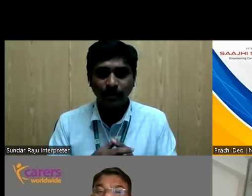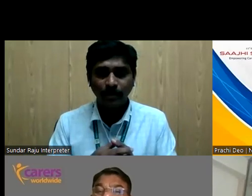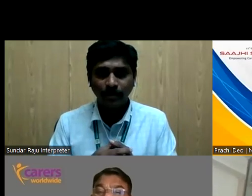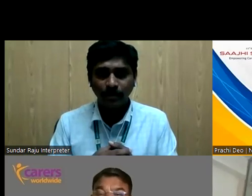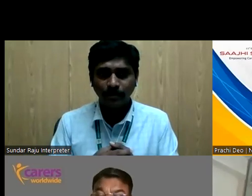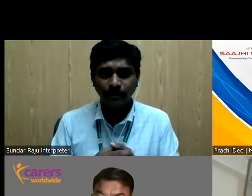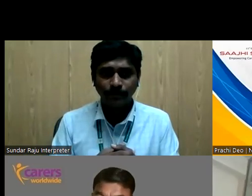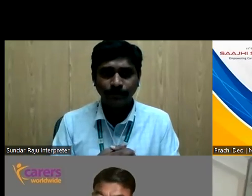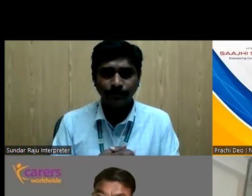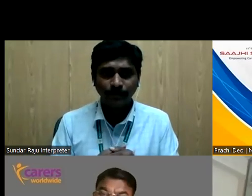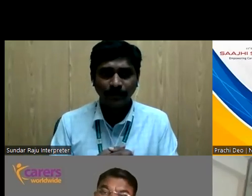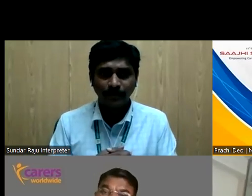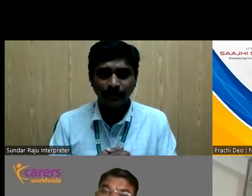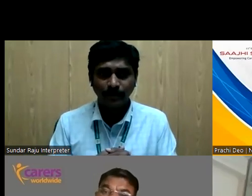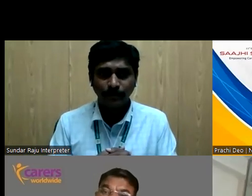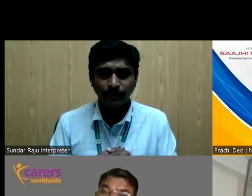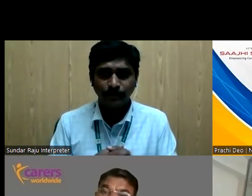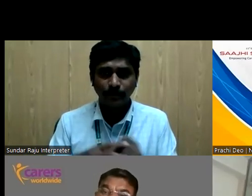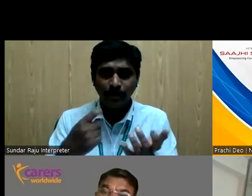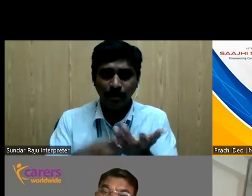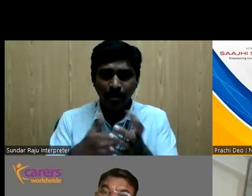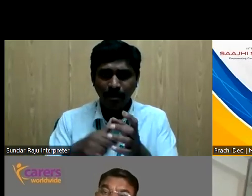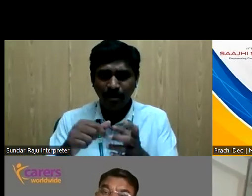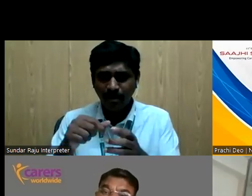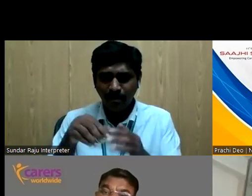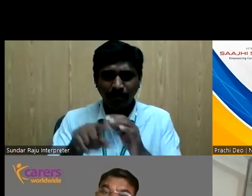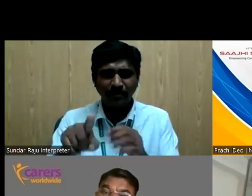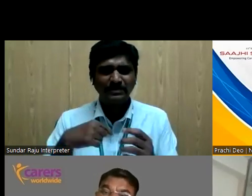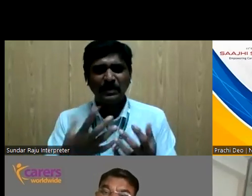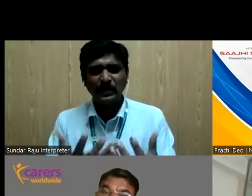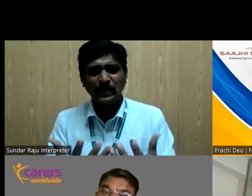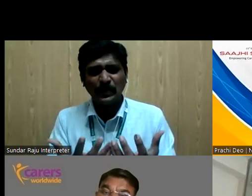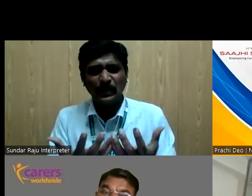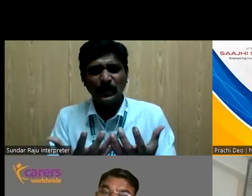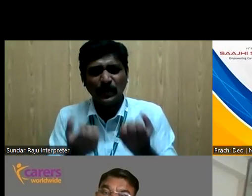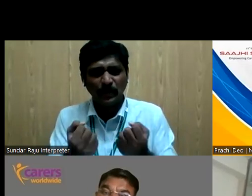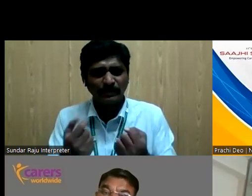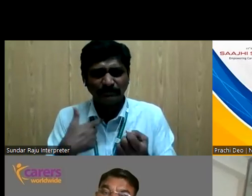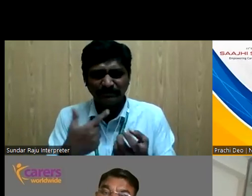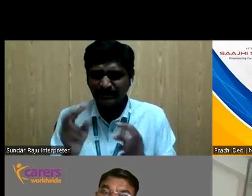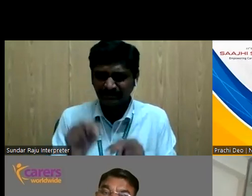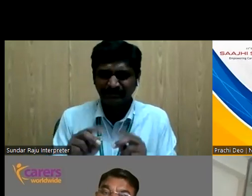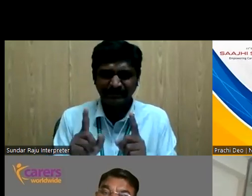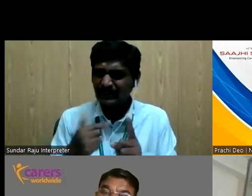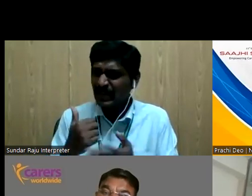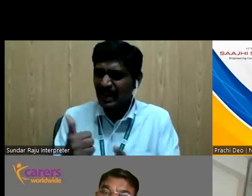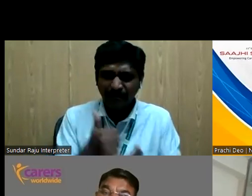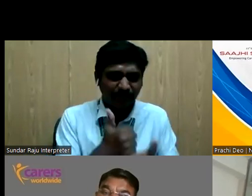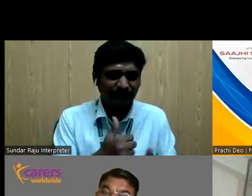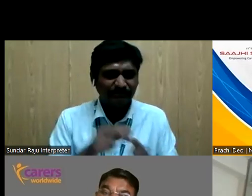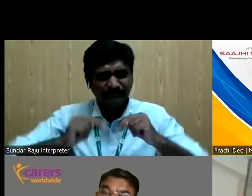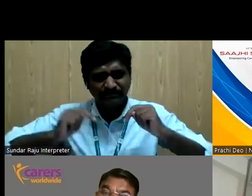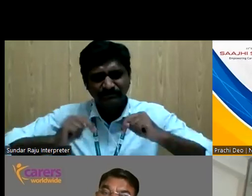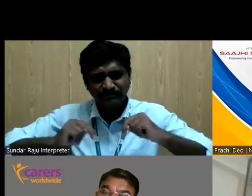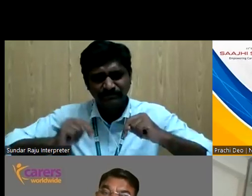मुझे मतलब जरूरत थी कि कोई मेरा साथ दे. तो मैं